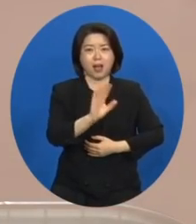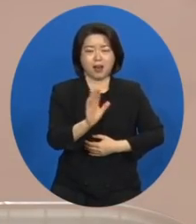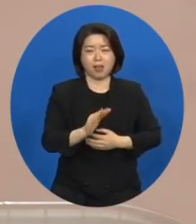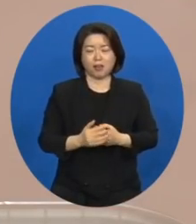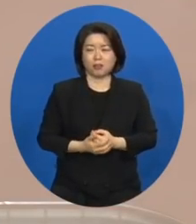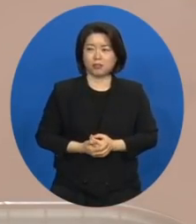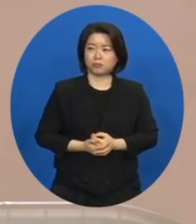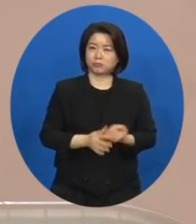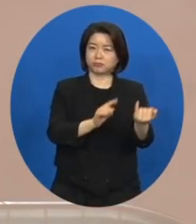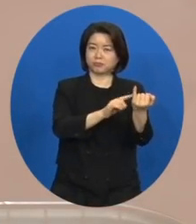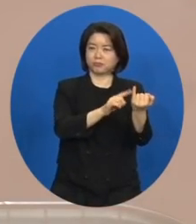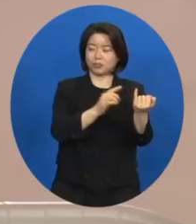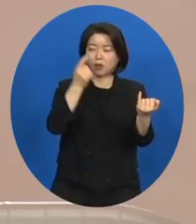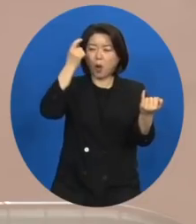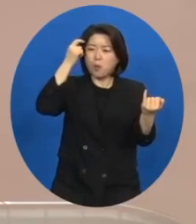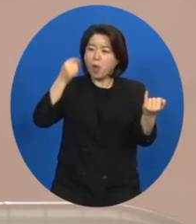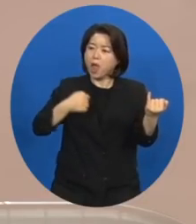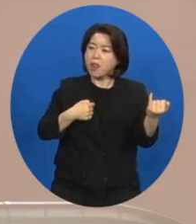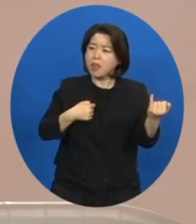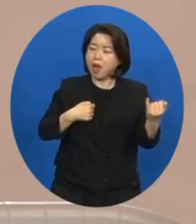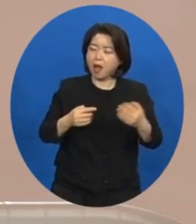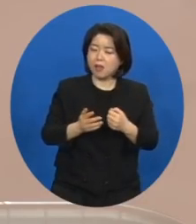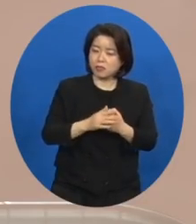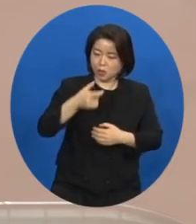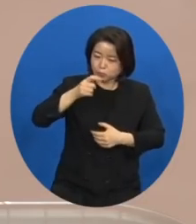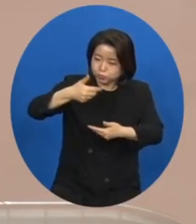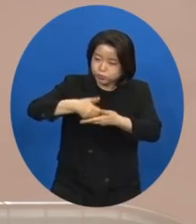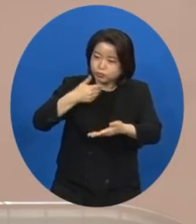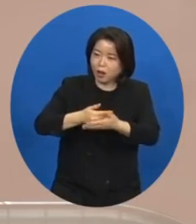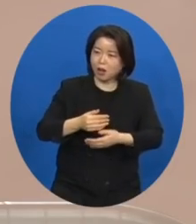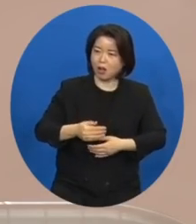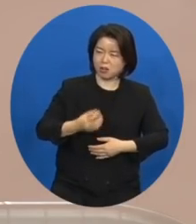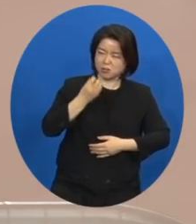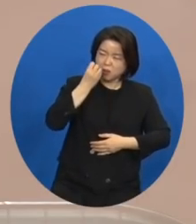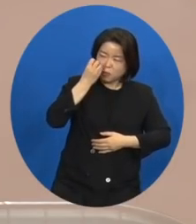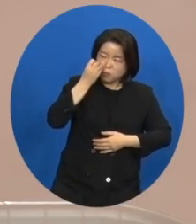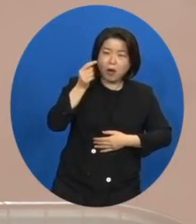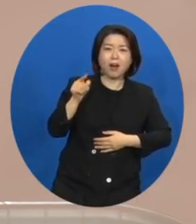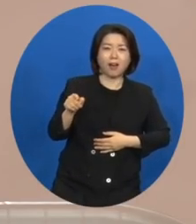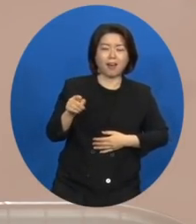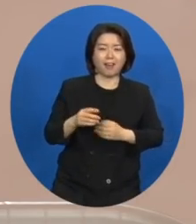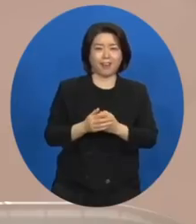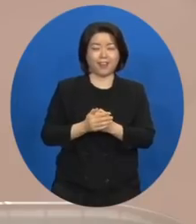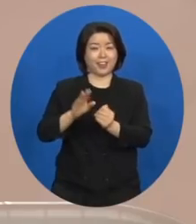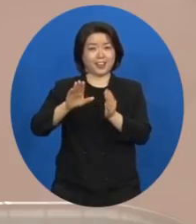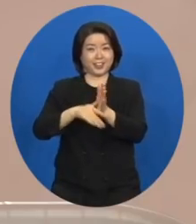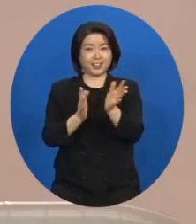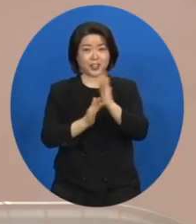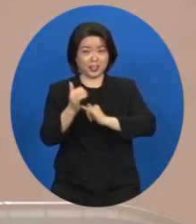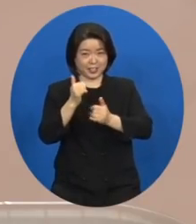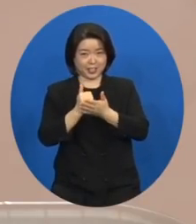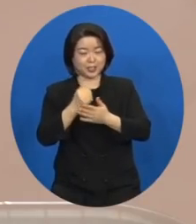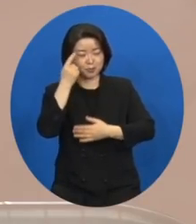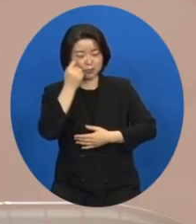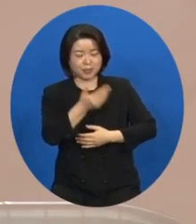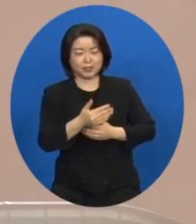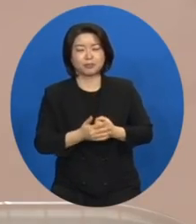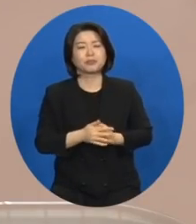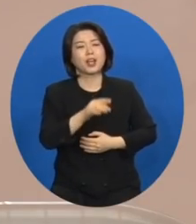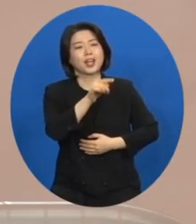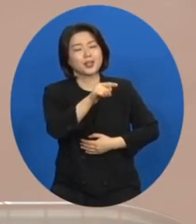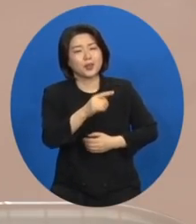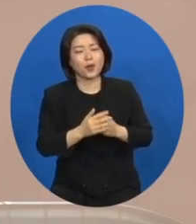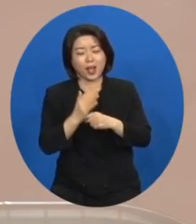나에게 물을 달라 하느냐 여인이 이상하게 여깁니다 그때 예수님께서 이런 얘기를 아시죠 뭐가 하나님의 선물을